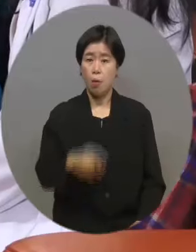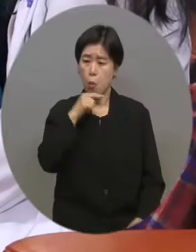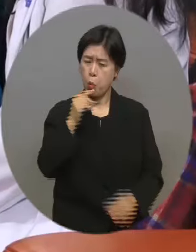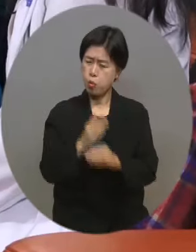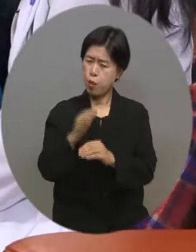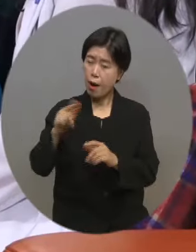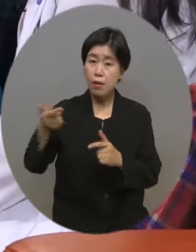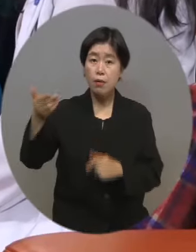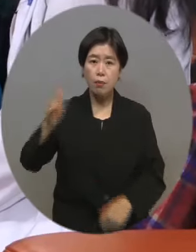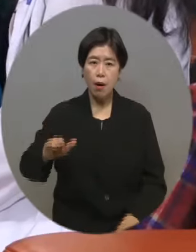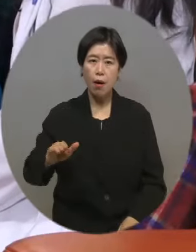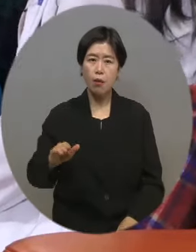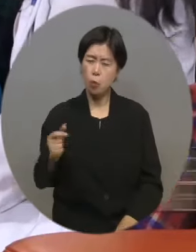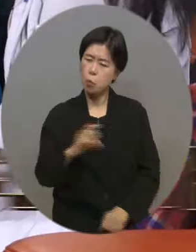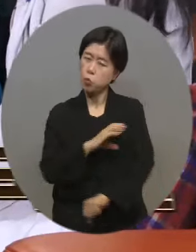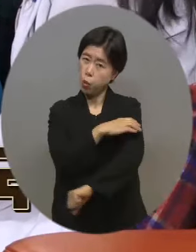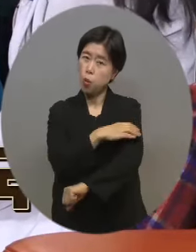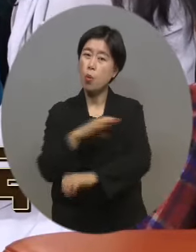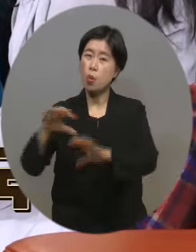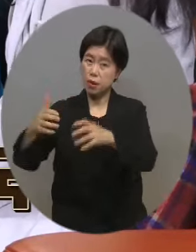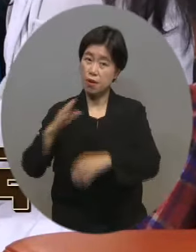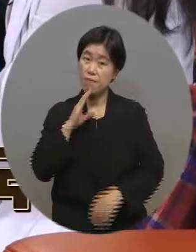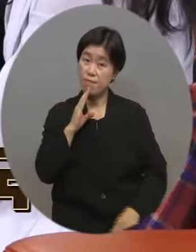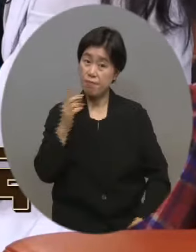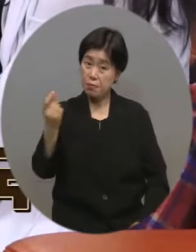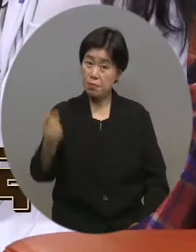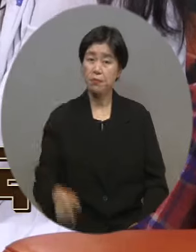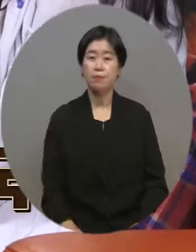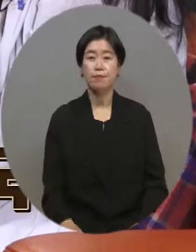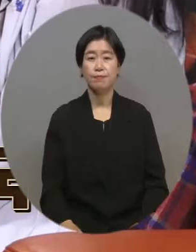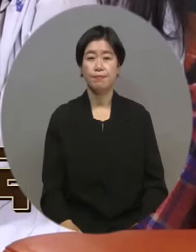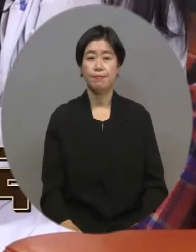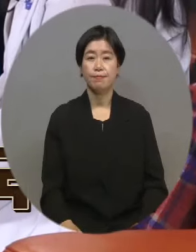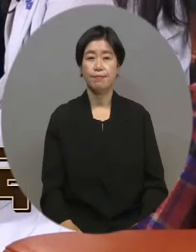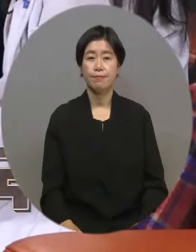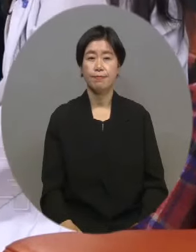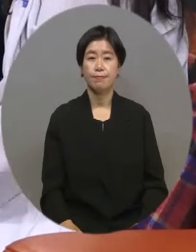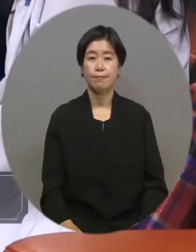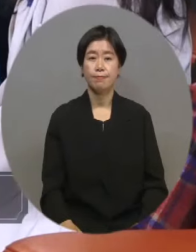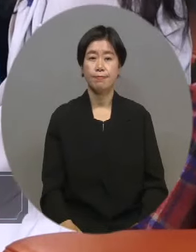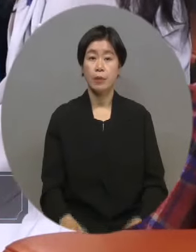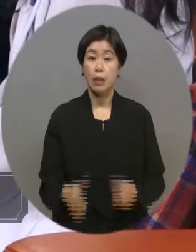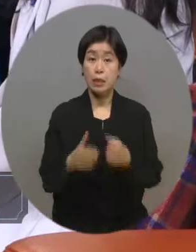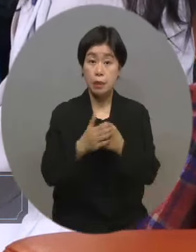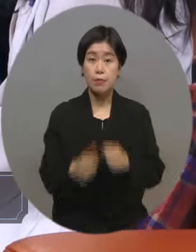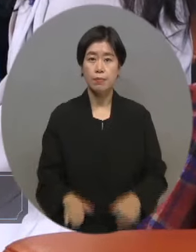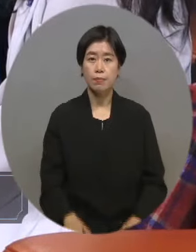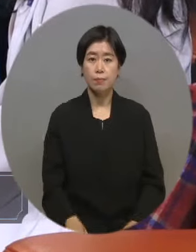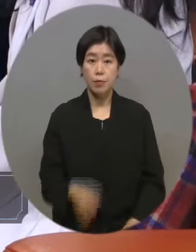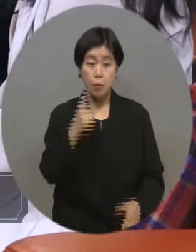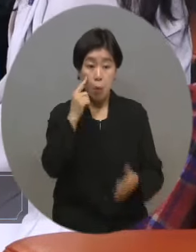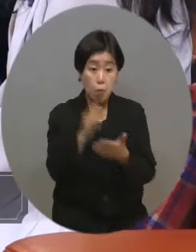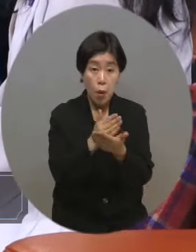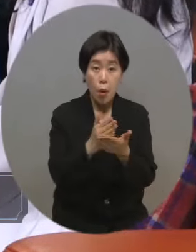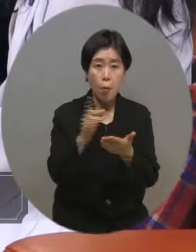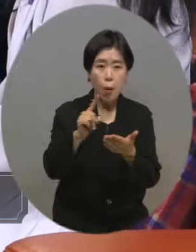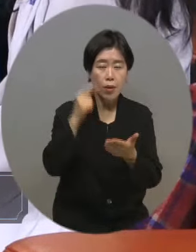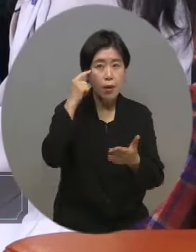민주주의, 자유주의 국가들이 있고 독재 또는 뭐 공산주의 국가들이 있는데 네. 그런 식으로 이제 친구와 적이 갈리는